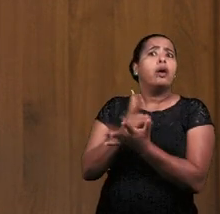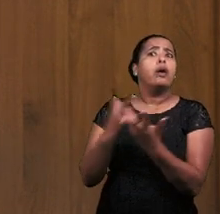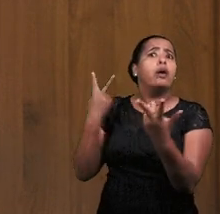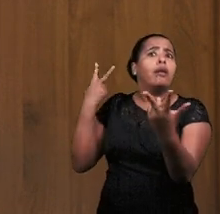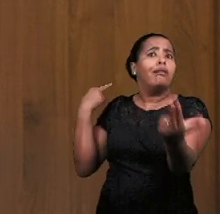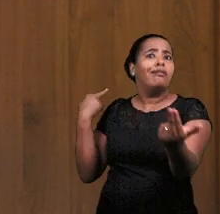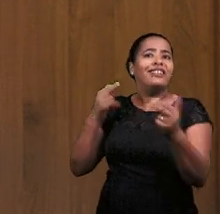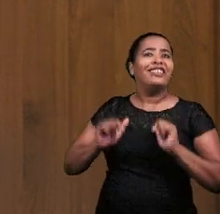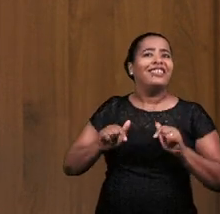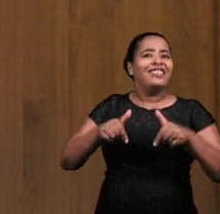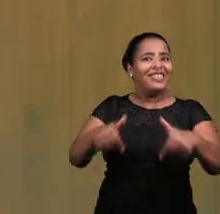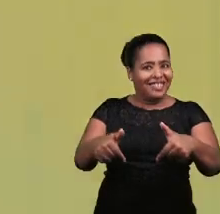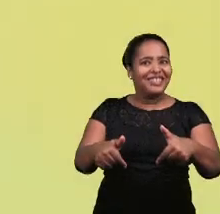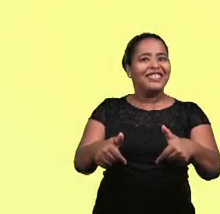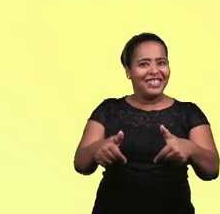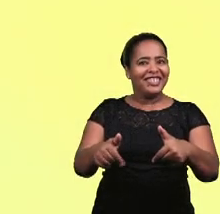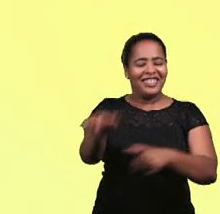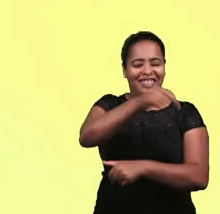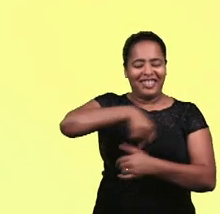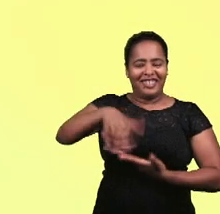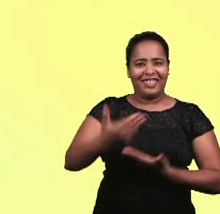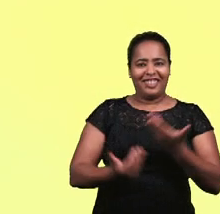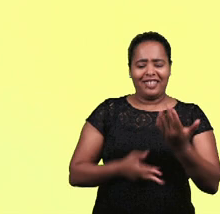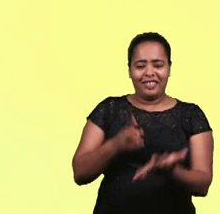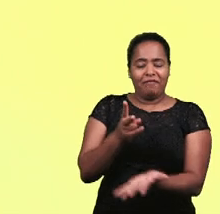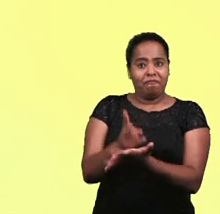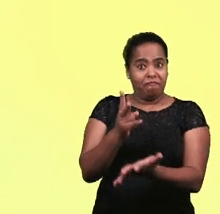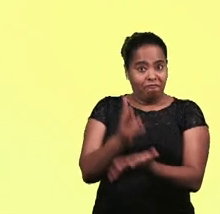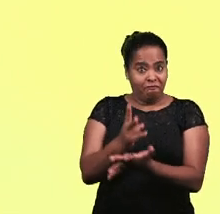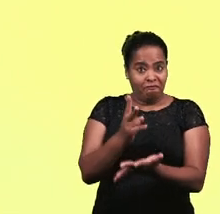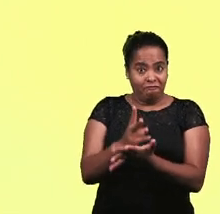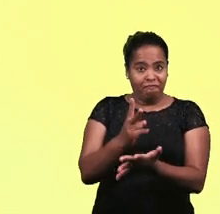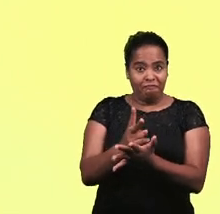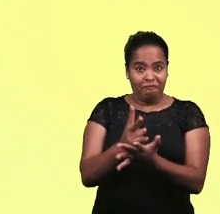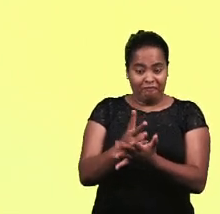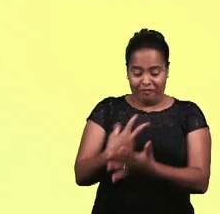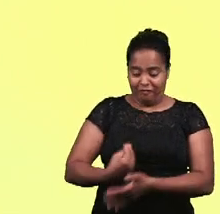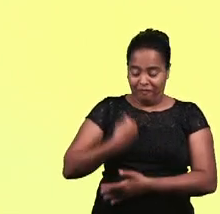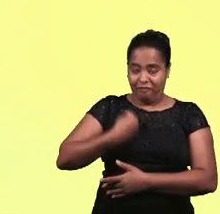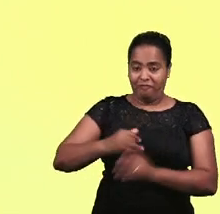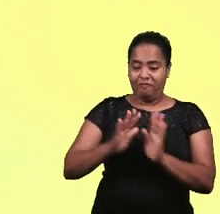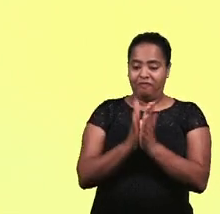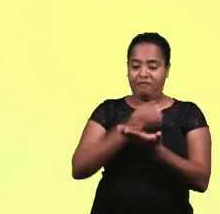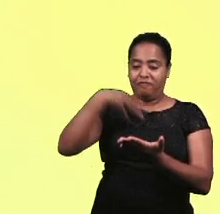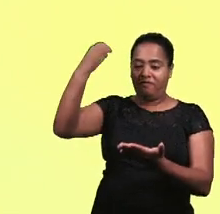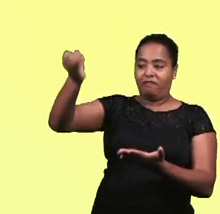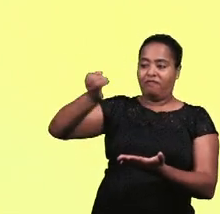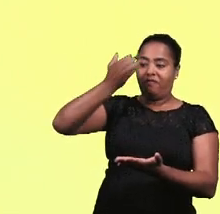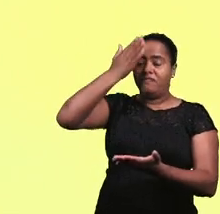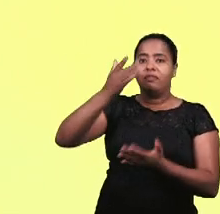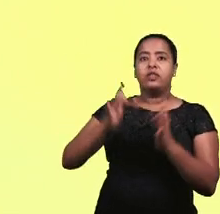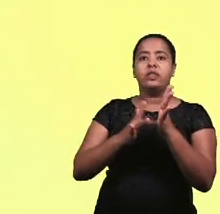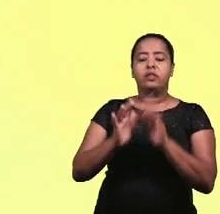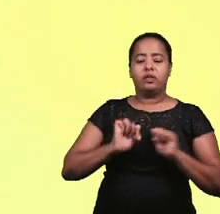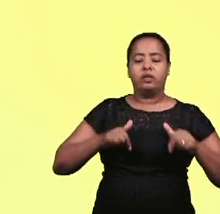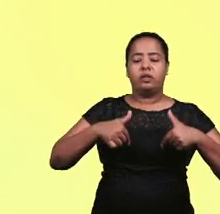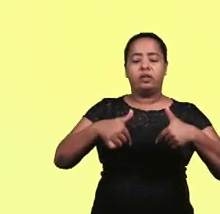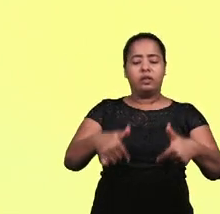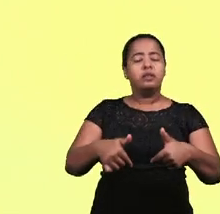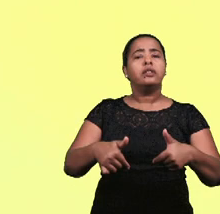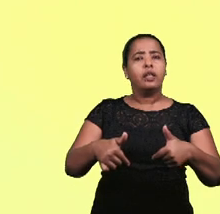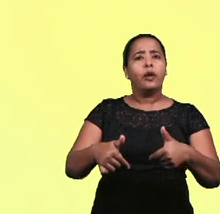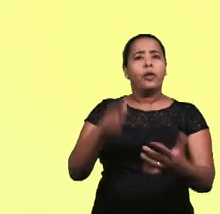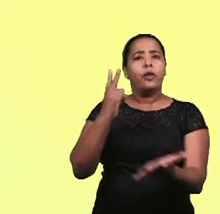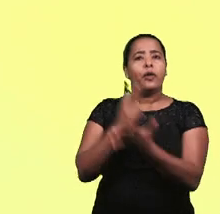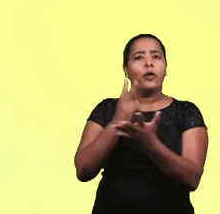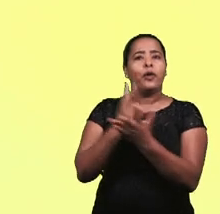dans nos vies. L'Église, elle vit cette parole vivante. Jésus, il opère parmi nous parce qu'il est le même